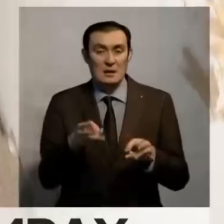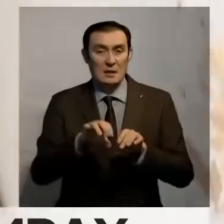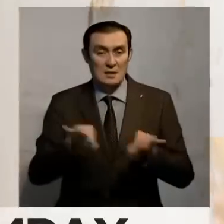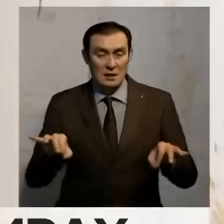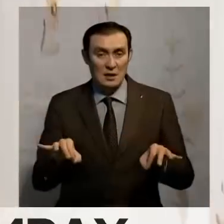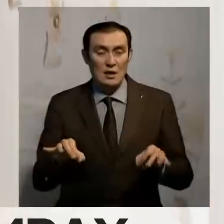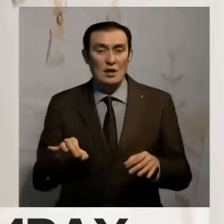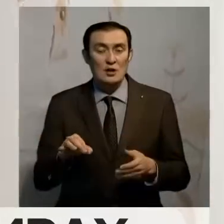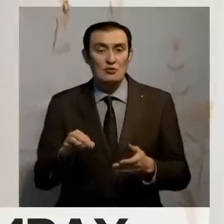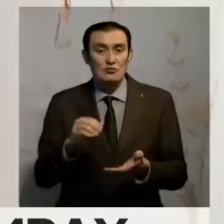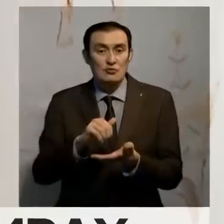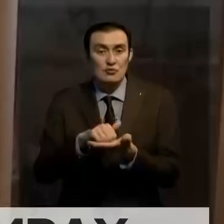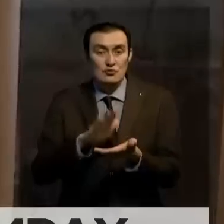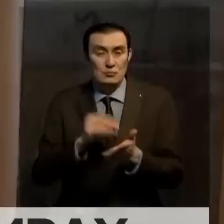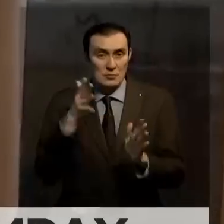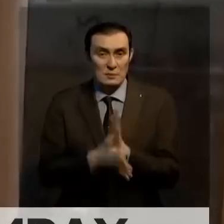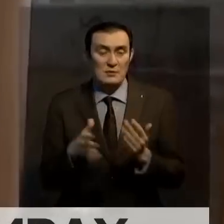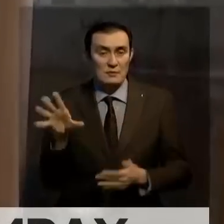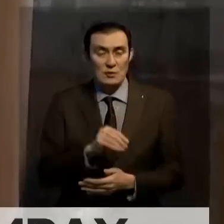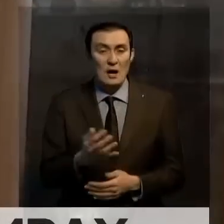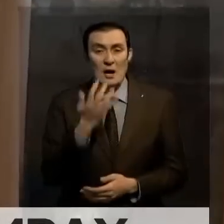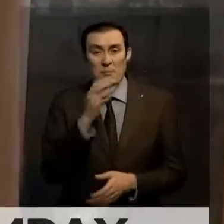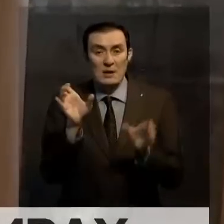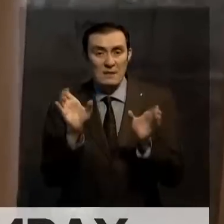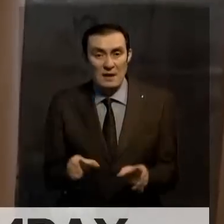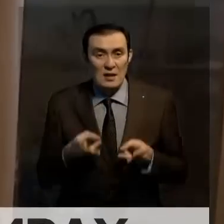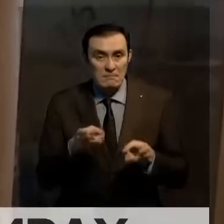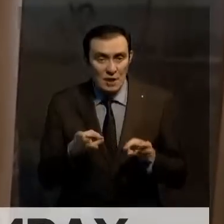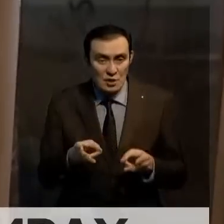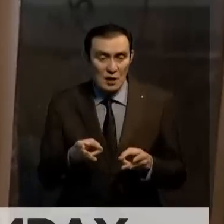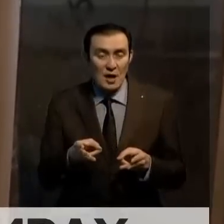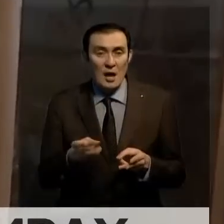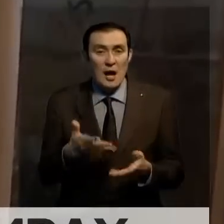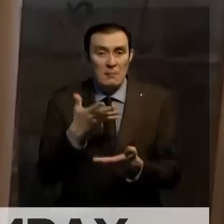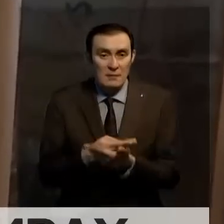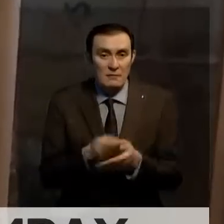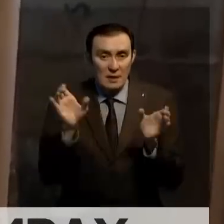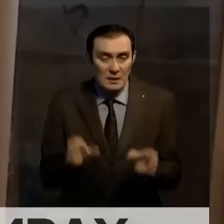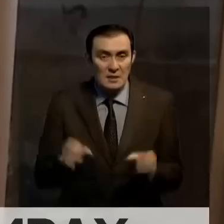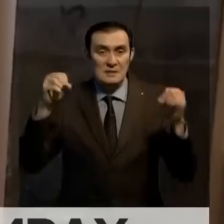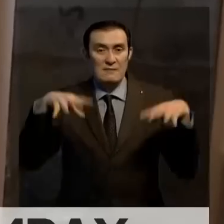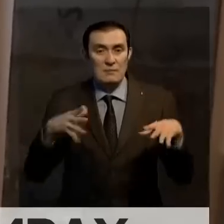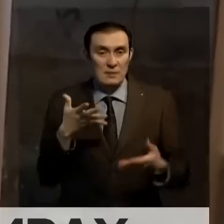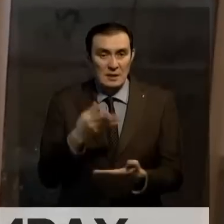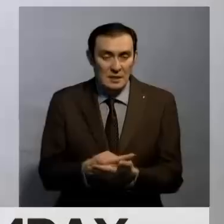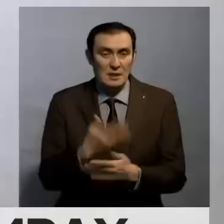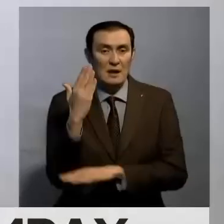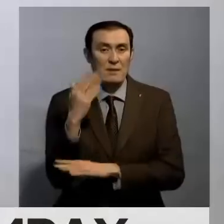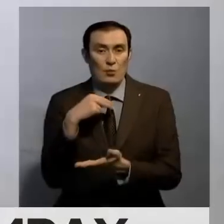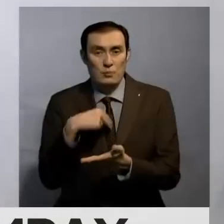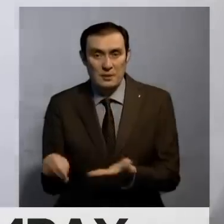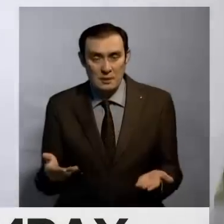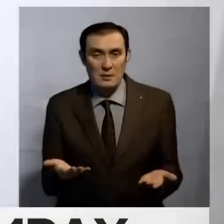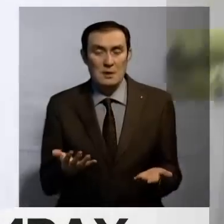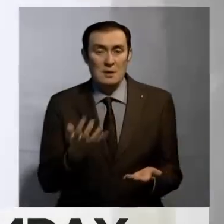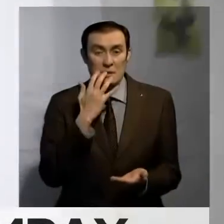котельной. Счета приходят за все. Обогреватель, печка, за отопление плати, за свет плати, трава купи. За